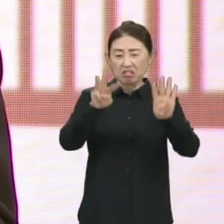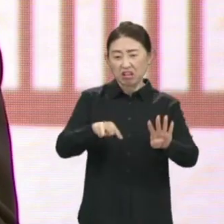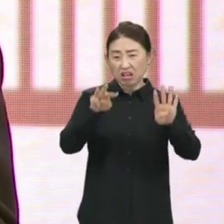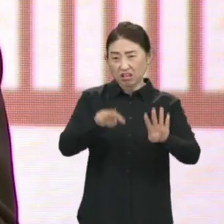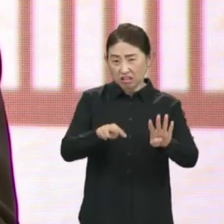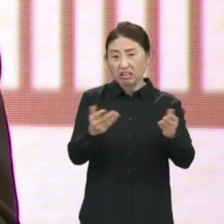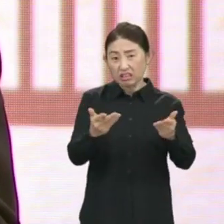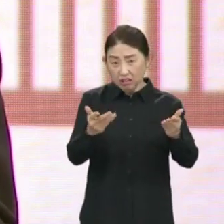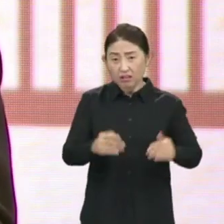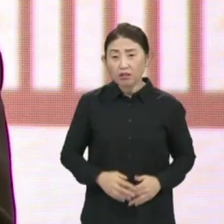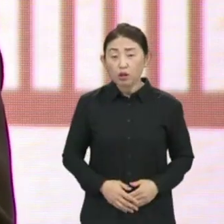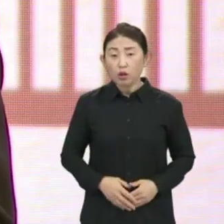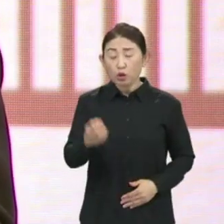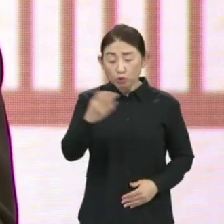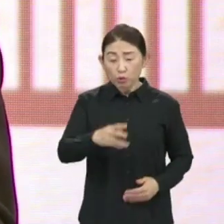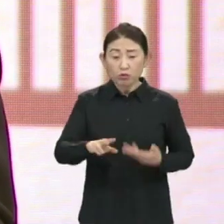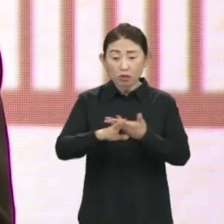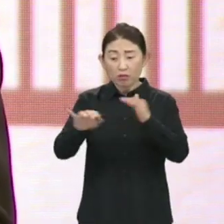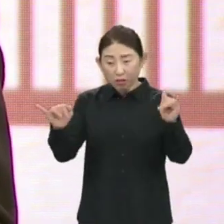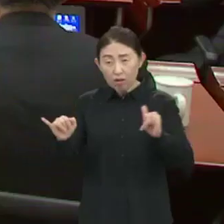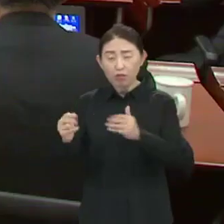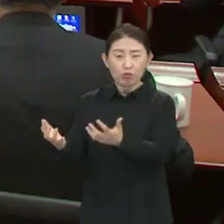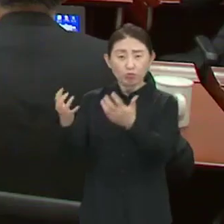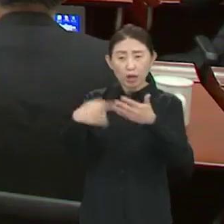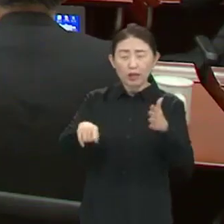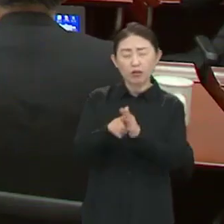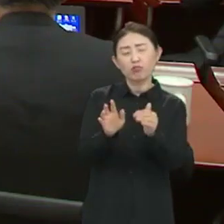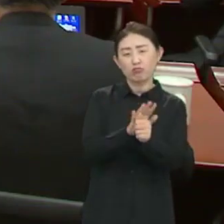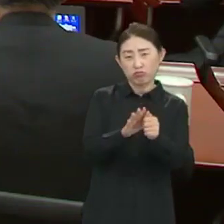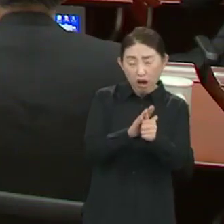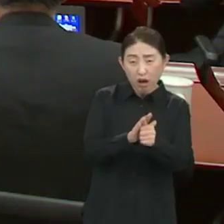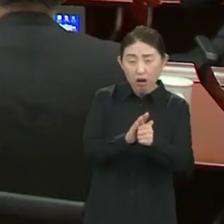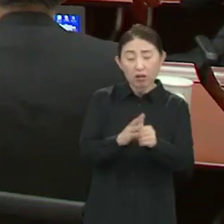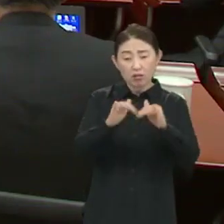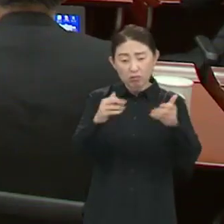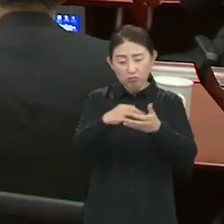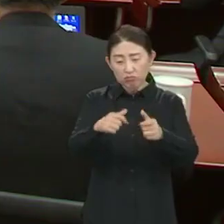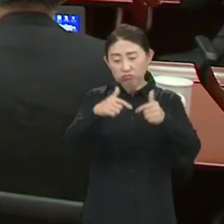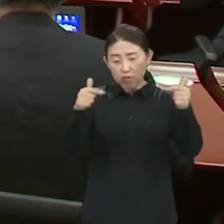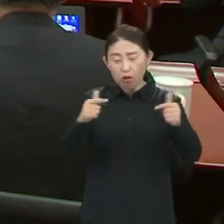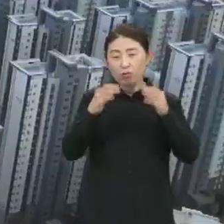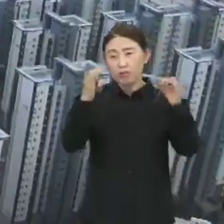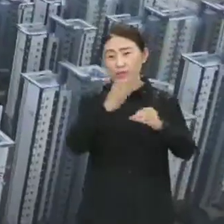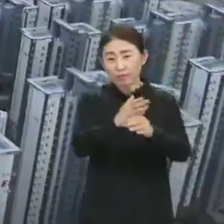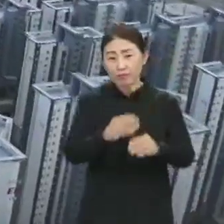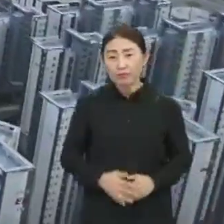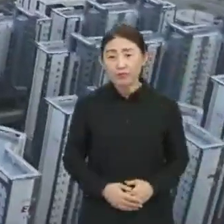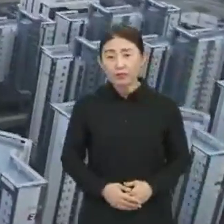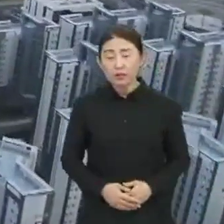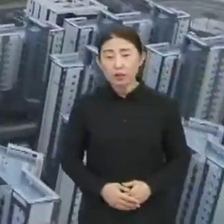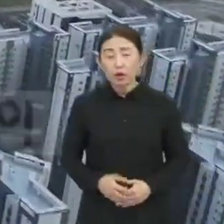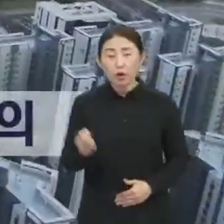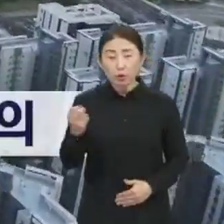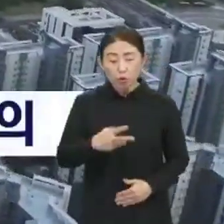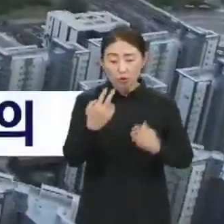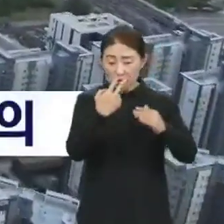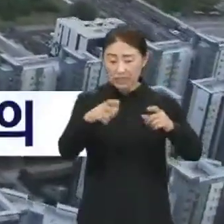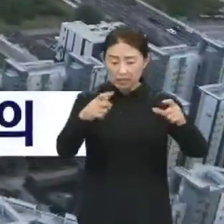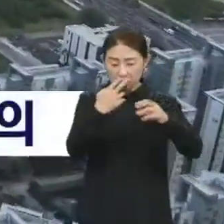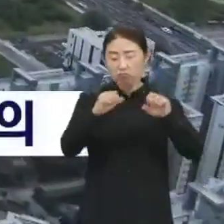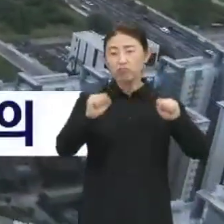충남도, 지역 맞춤형 외국인 정책 도입 등 인구 문제 해법에 적극 동참했습니다. 특히 지방 소멸을 막기